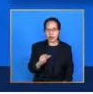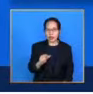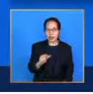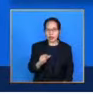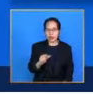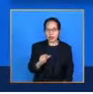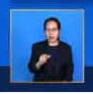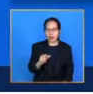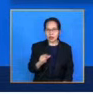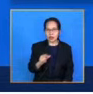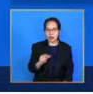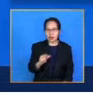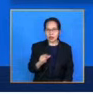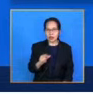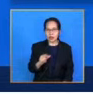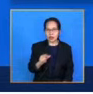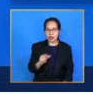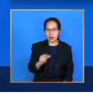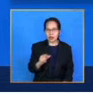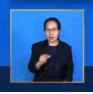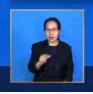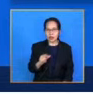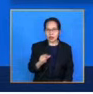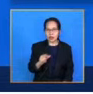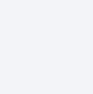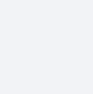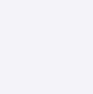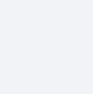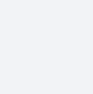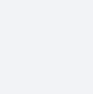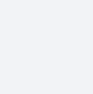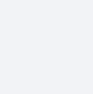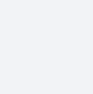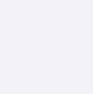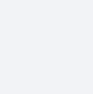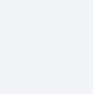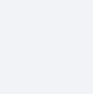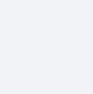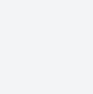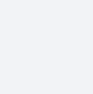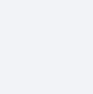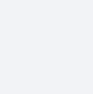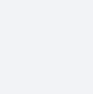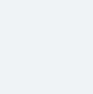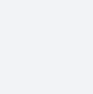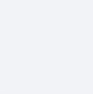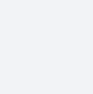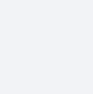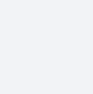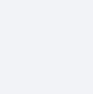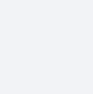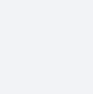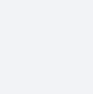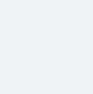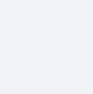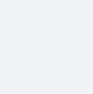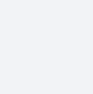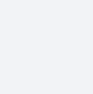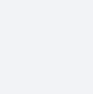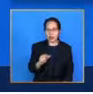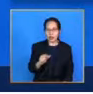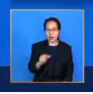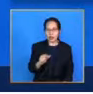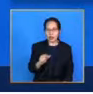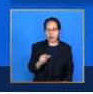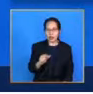Masamang kalooban. E di ba ang sabi ni Pablo doon sa 5